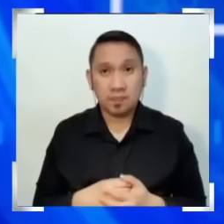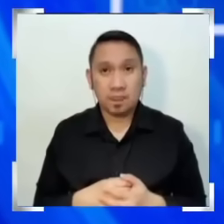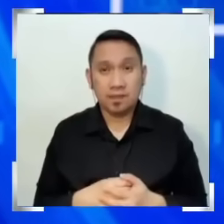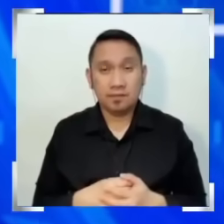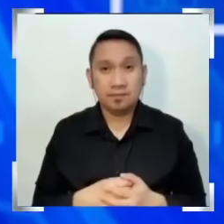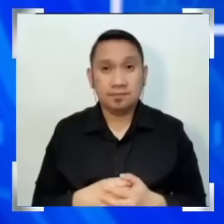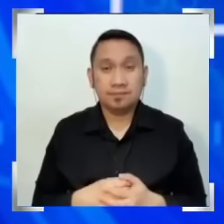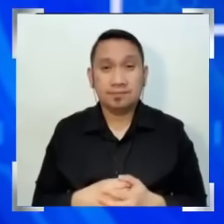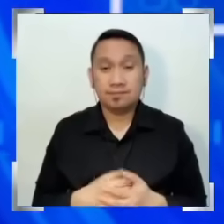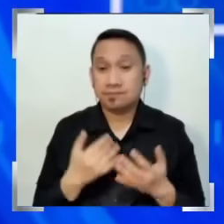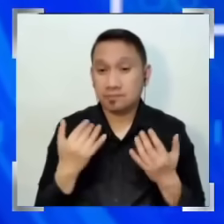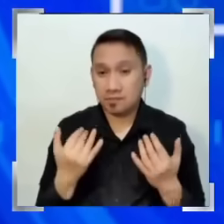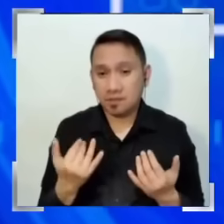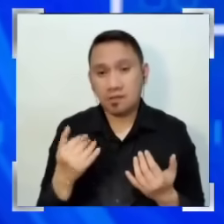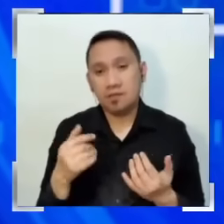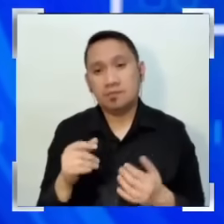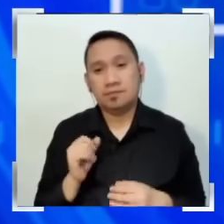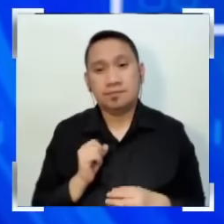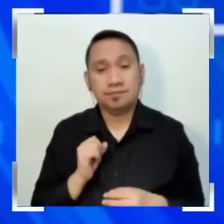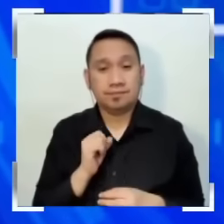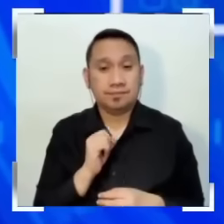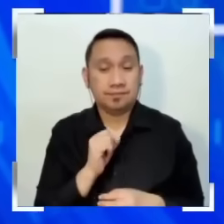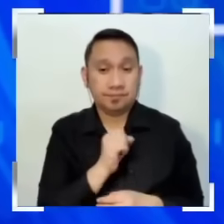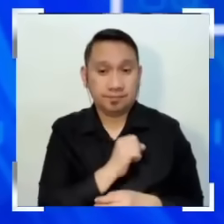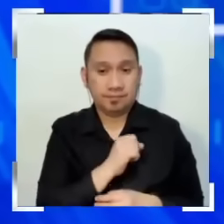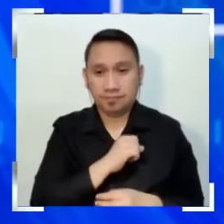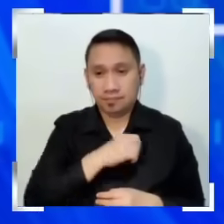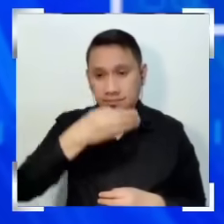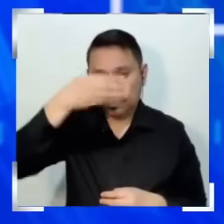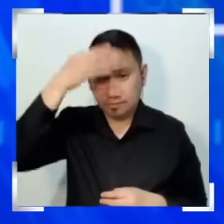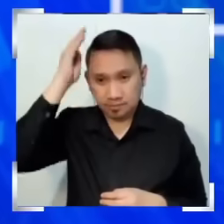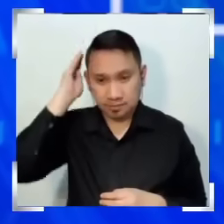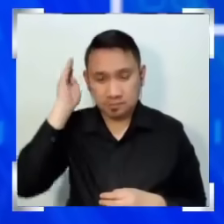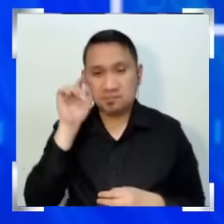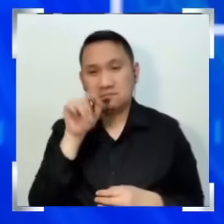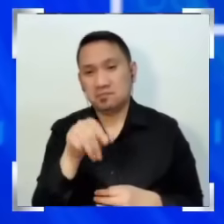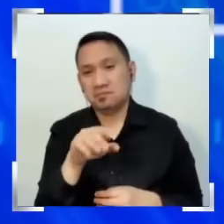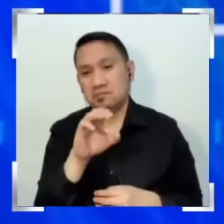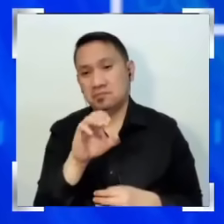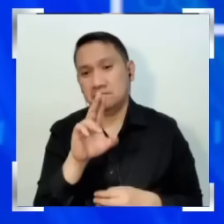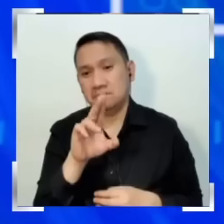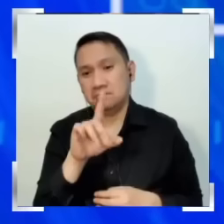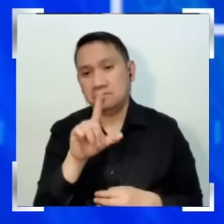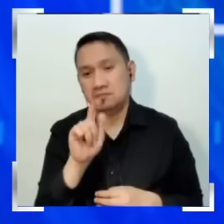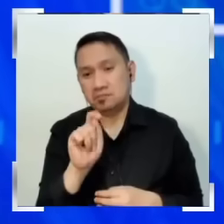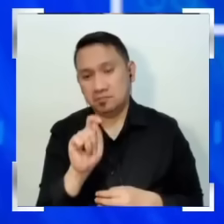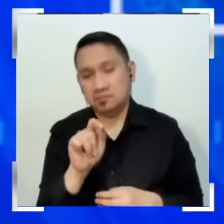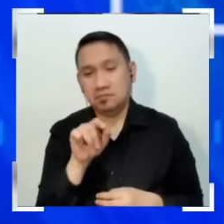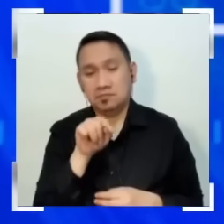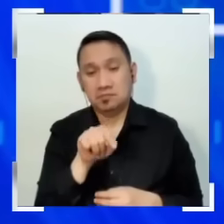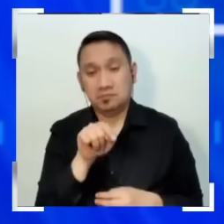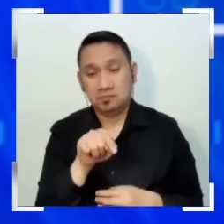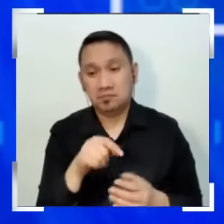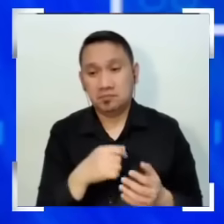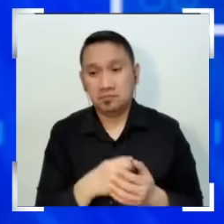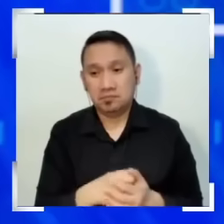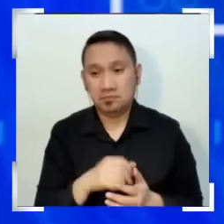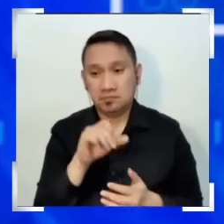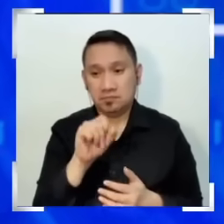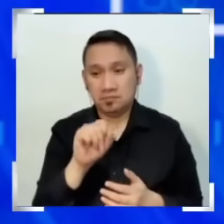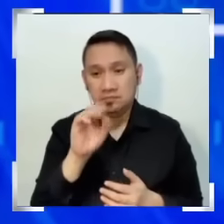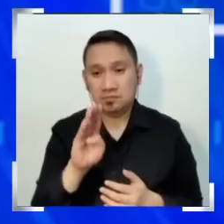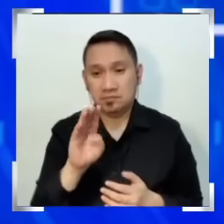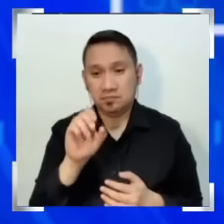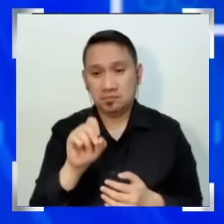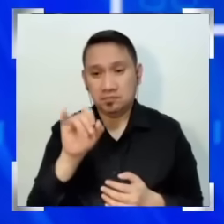Igan kumbinsido si Senador Ronald Bato de la Rosa na kulto ang Socorro Bayanihan Services Incorporated. Kasunod yan ang